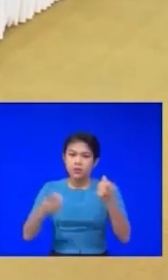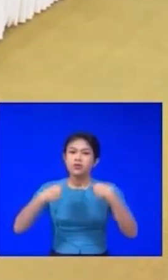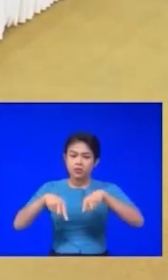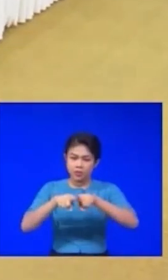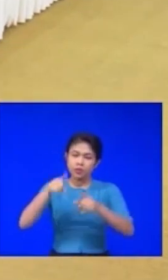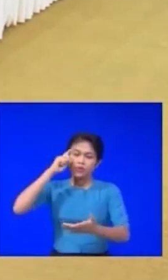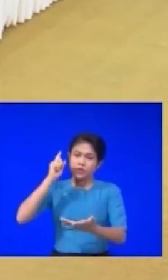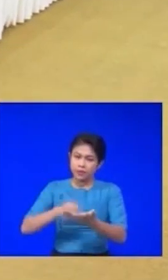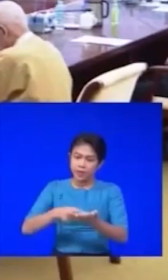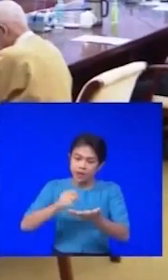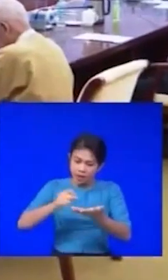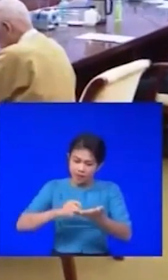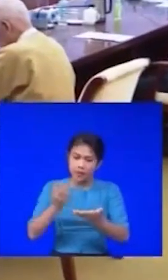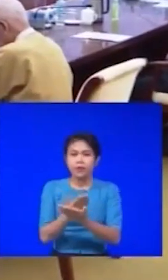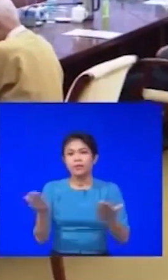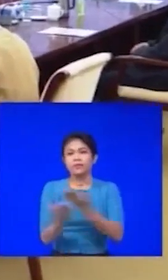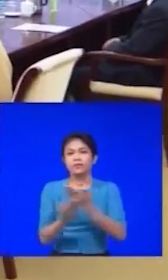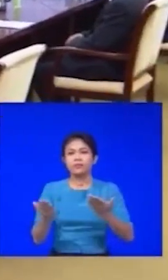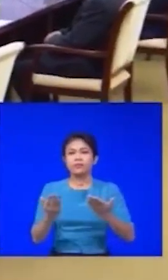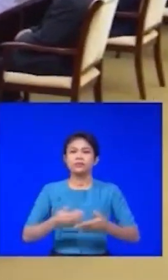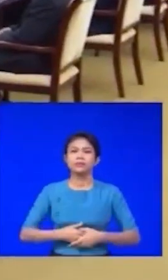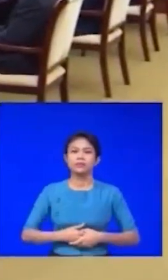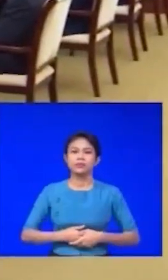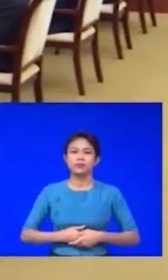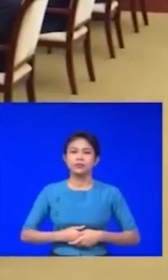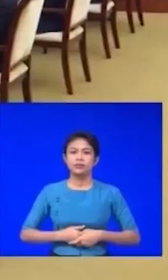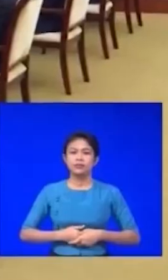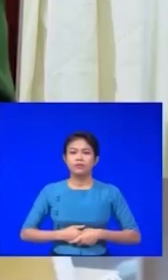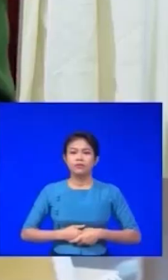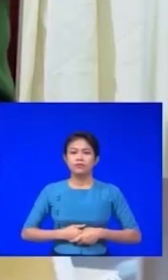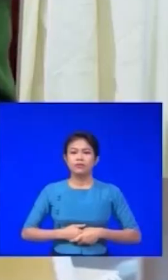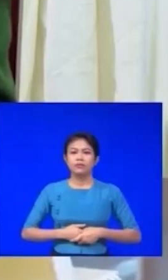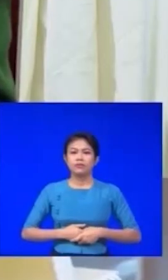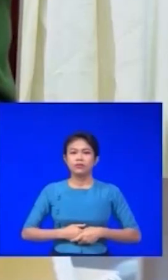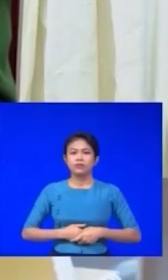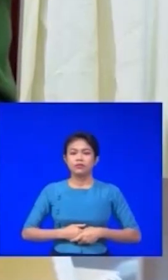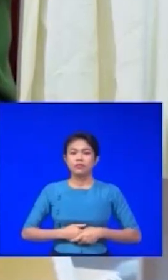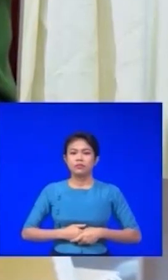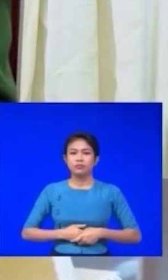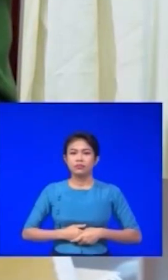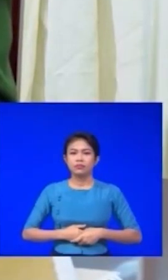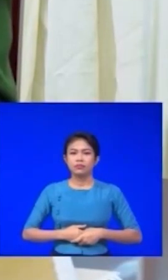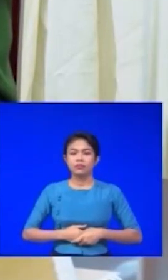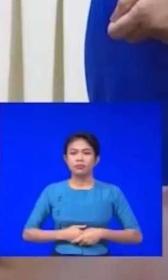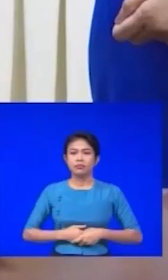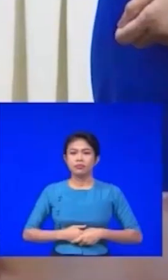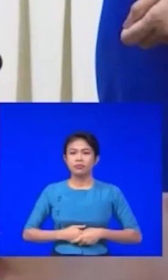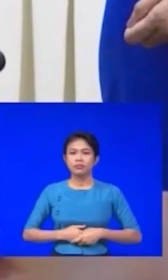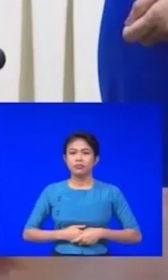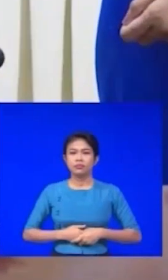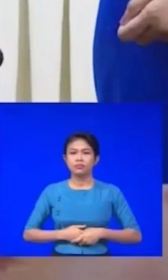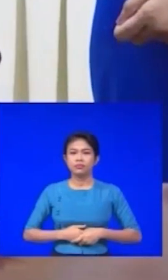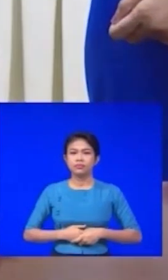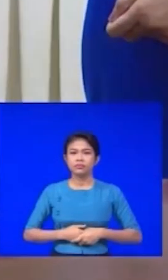ပါတီ UWSB လာဂျိုဆဆိုင်ယုံတာဝန်ခံဦးညီရန်ကပြောပါတယ်။ဒါပြင်2008ဖွဲ့စည်းပုံအခြေခံဥပဒေပြင်ဆင်ရေးကိစ္စတချို့ကိုလည်းစ